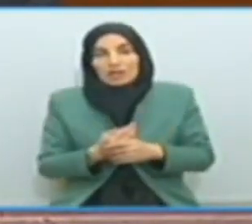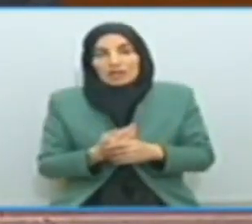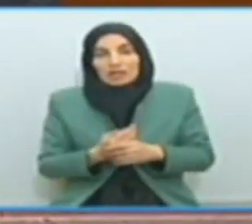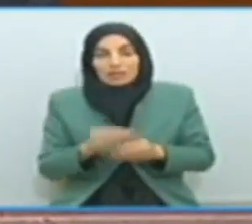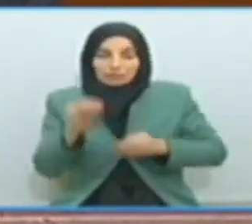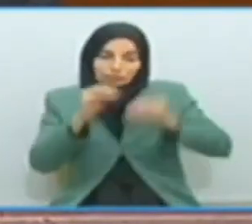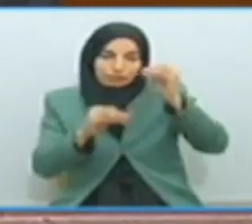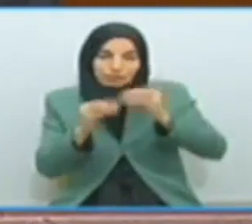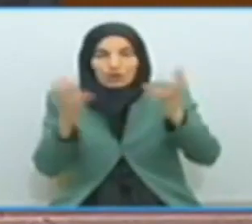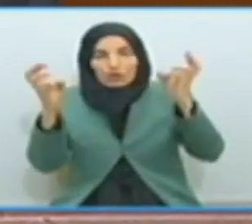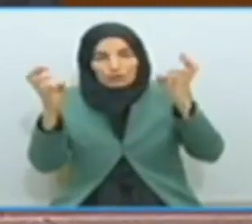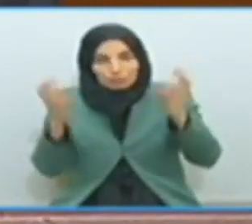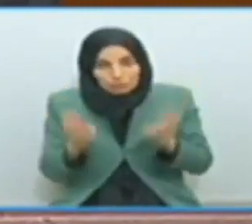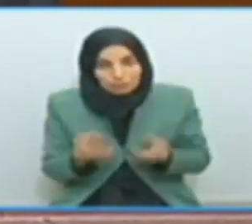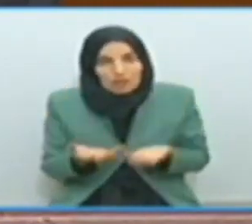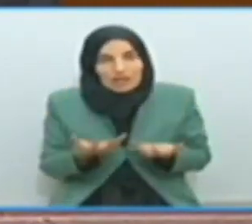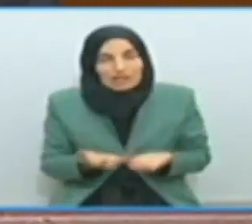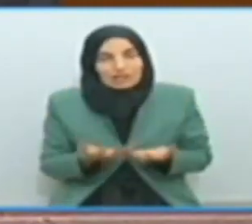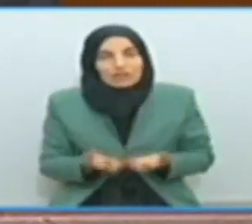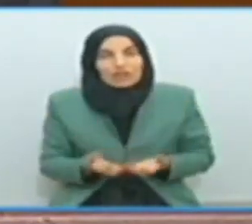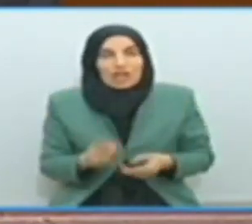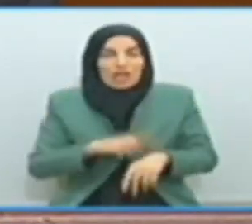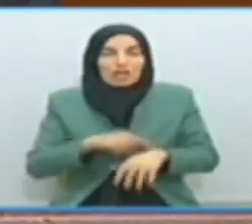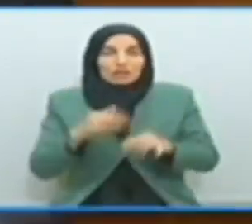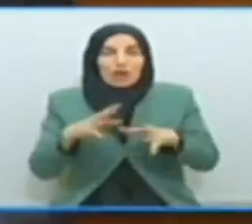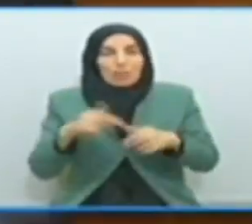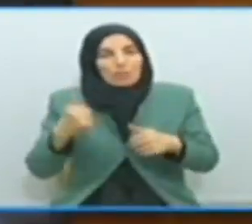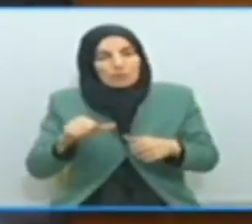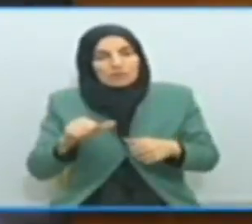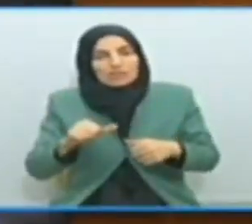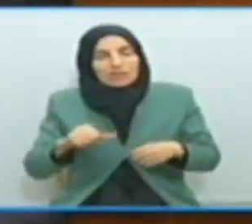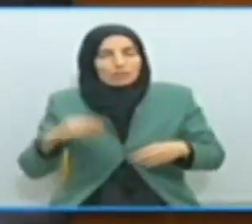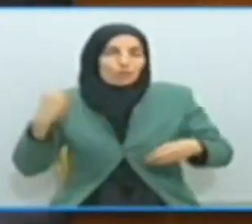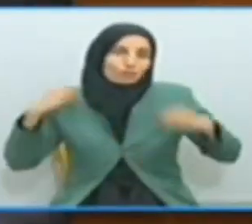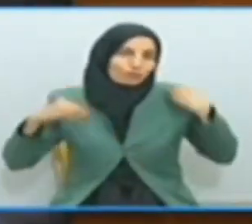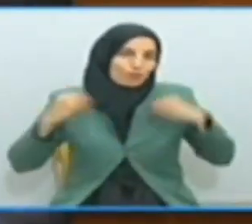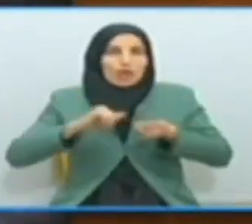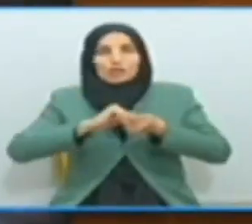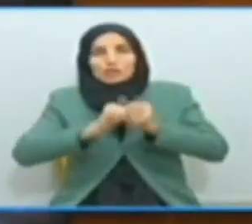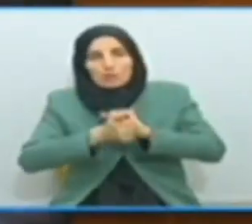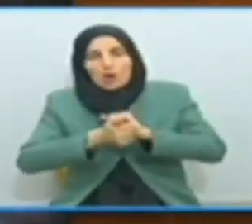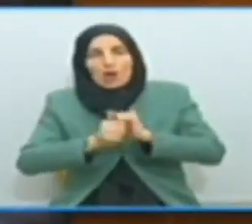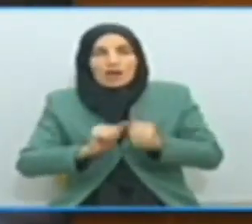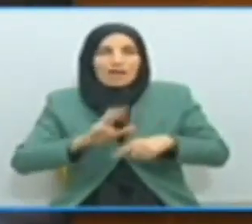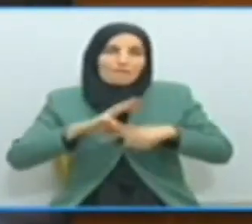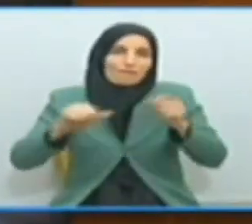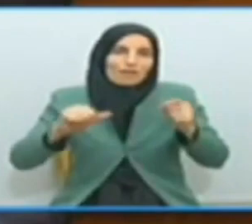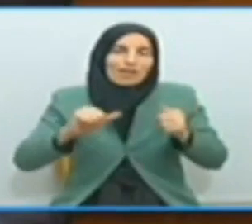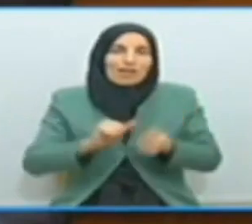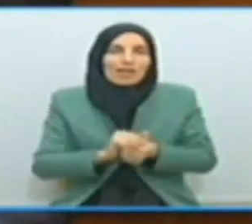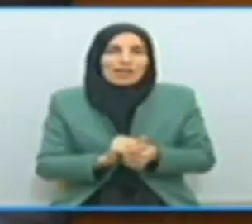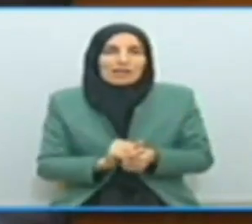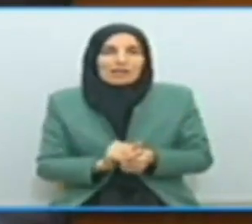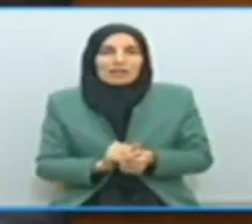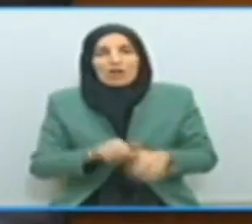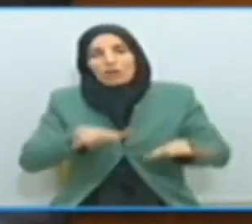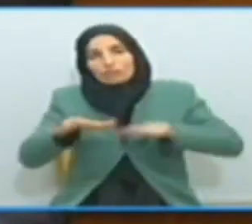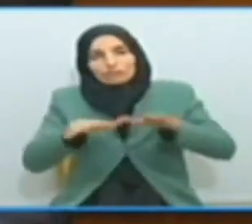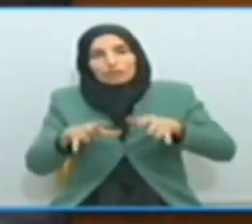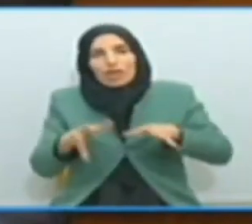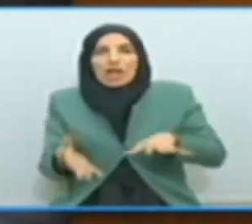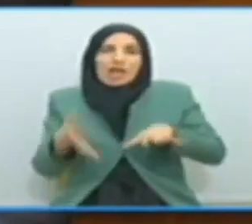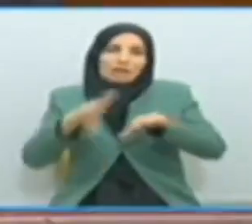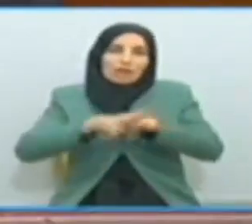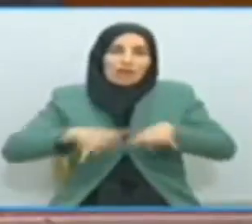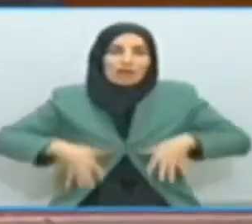التخفيف من حجم الساعي المطبق حالياً لتمكين من ممارسة أنشطة ترفيهية وممارسة الرياضة وأنشطة أخرى تدخل في تنمية